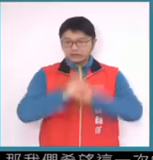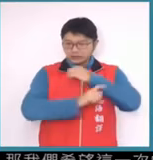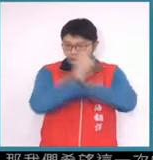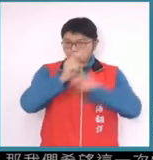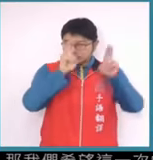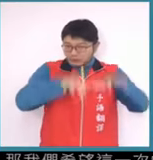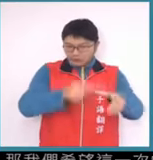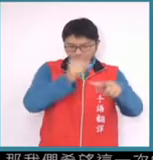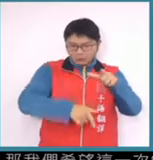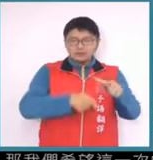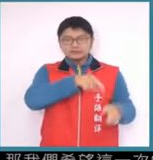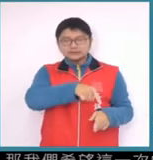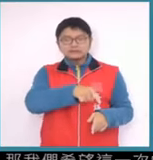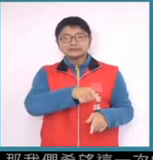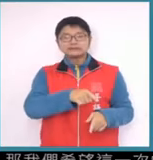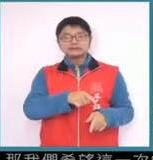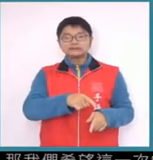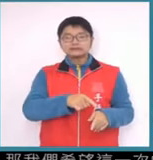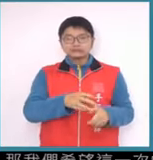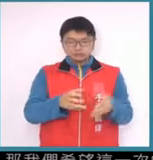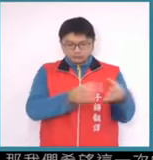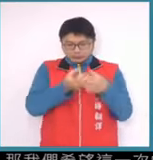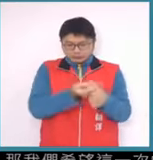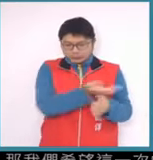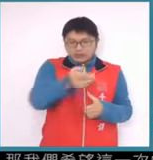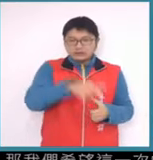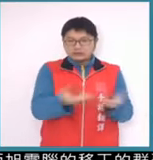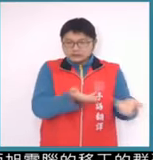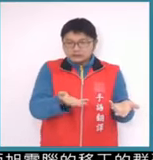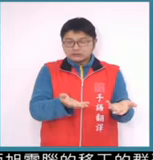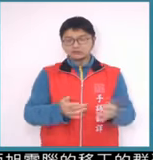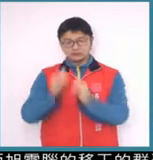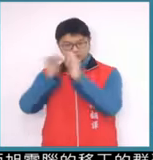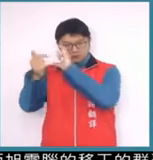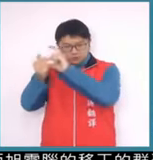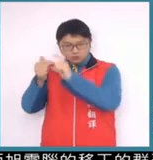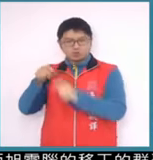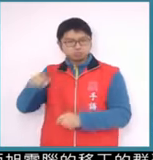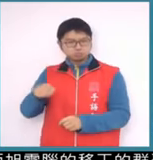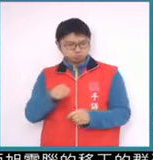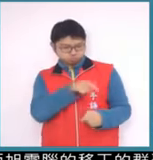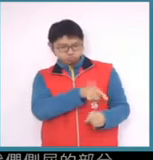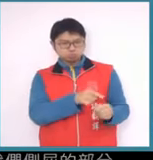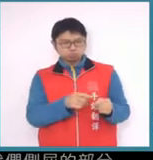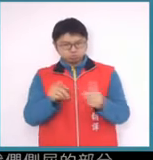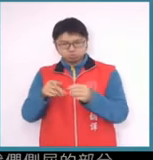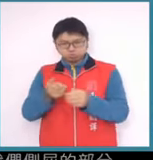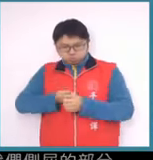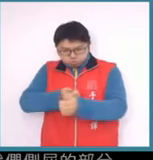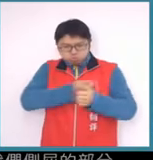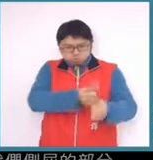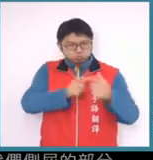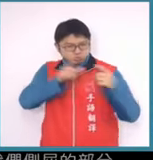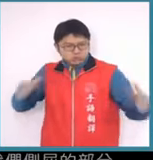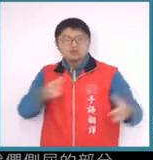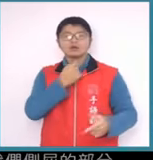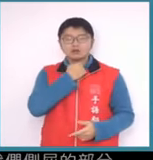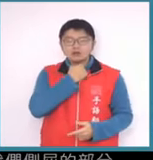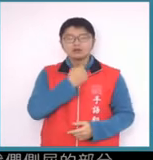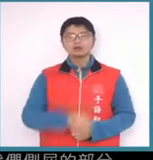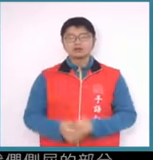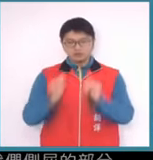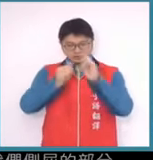群聚的感染事件，那么我们社区的部分要扩大采检来确保这个